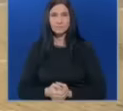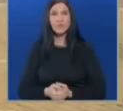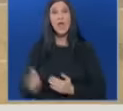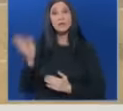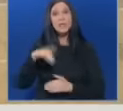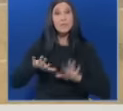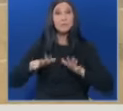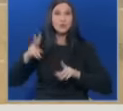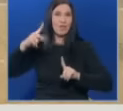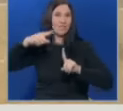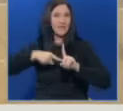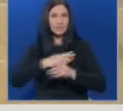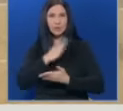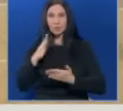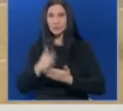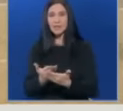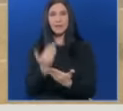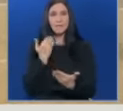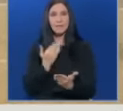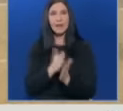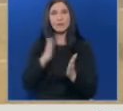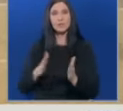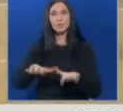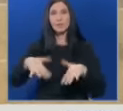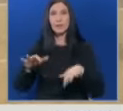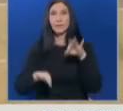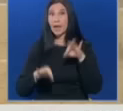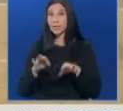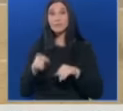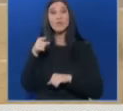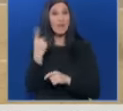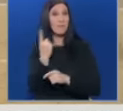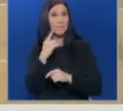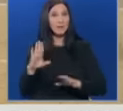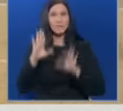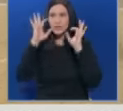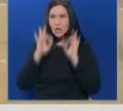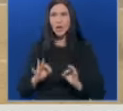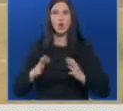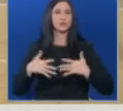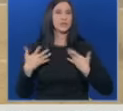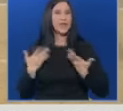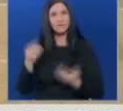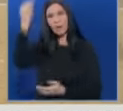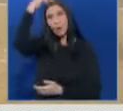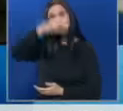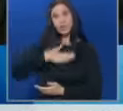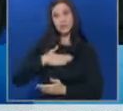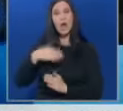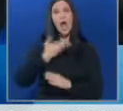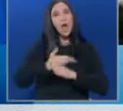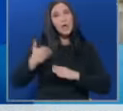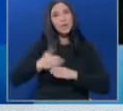След почти два месеца от последните предсрочни парламентарни избори, това е първата сериозна заявка България да има